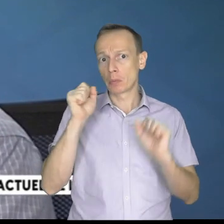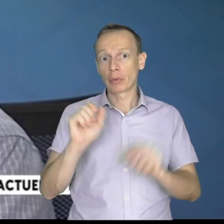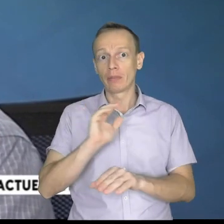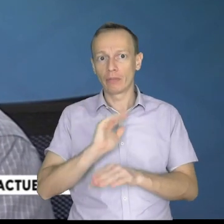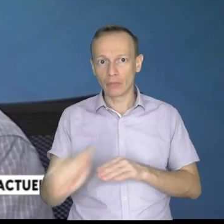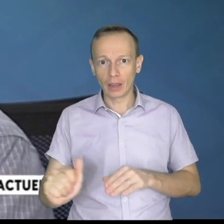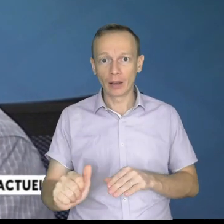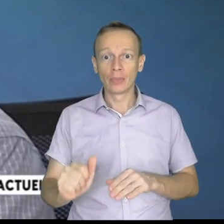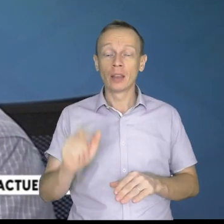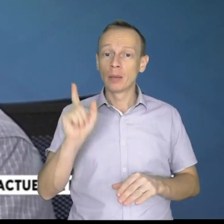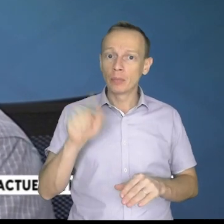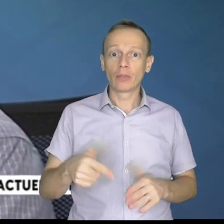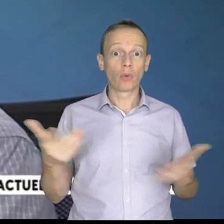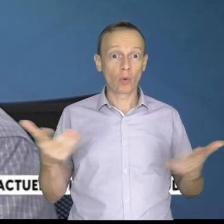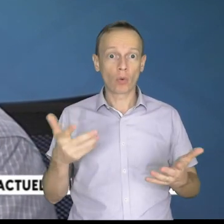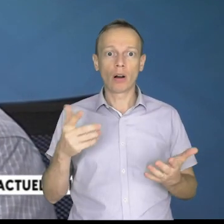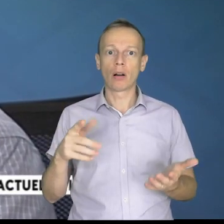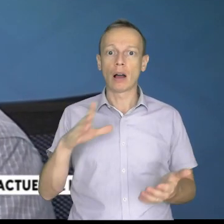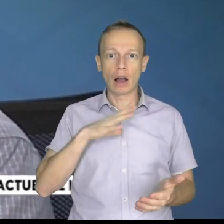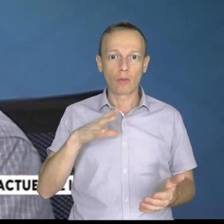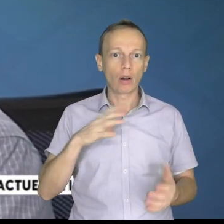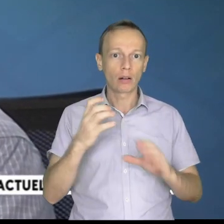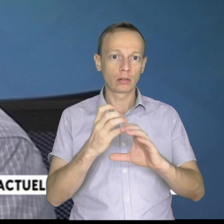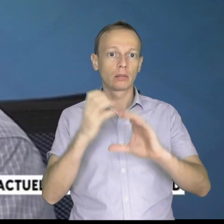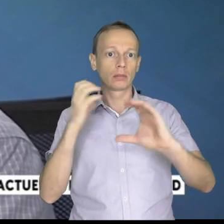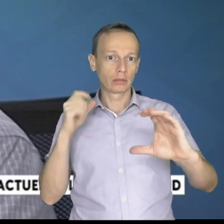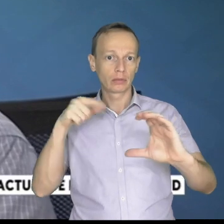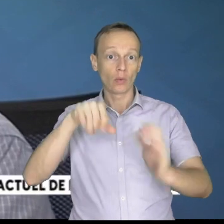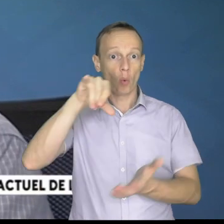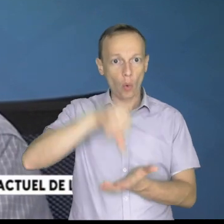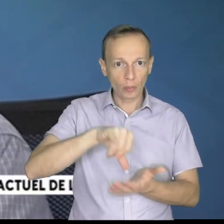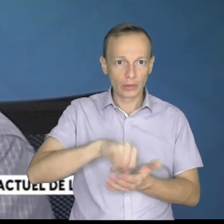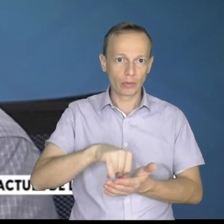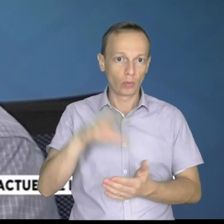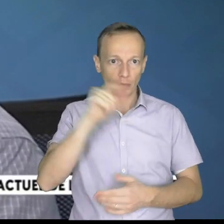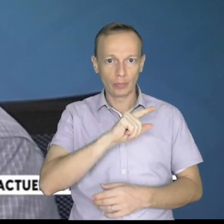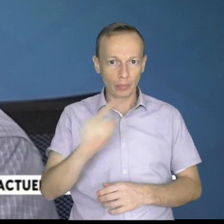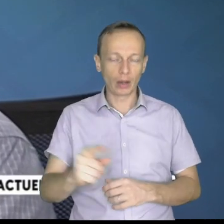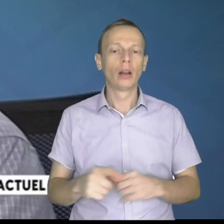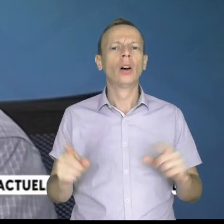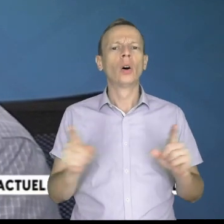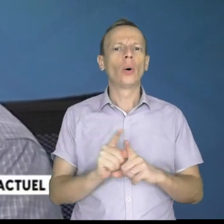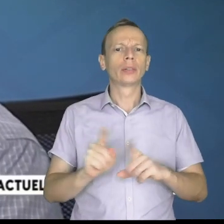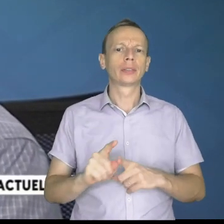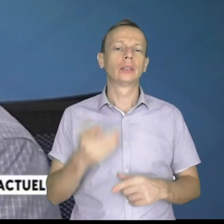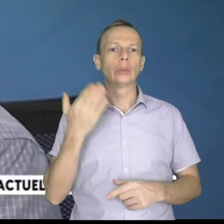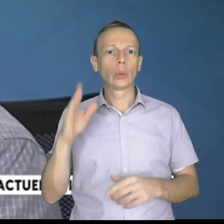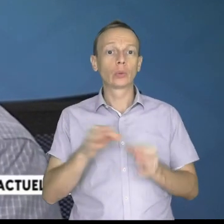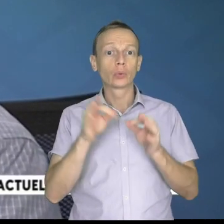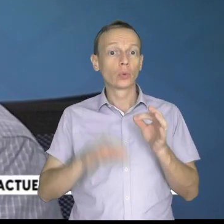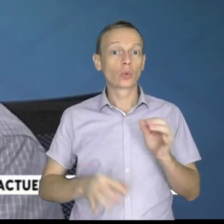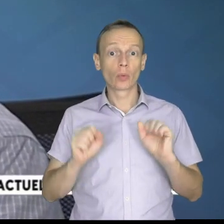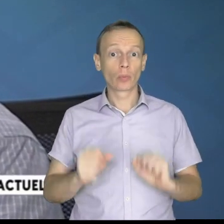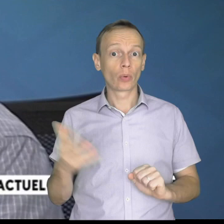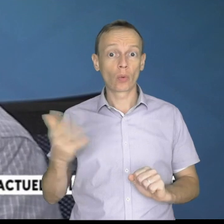faisable, justement pour mettre ce transport en commun au milieu de la voie. Et il y a encore une autre alternative, encore peut-être à